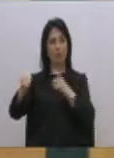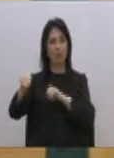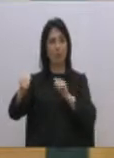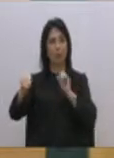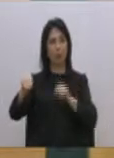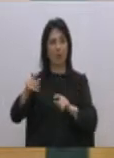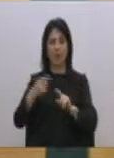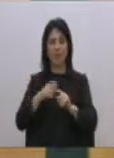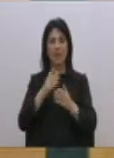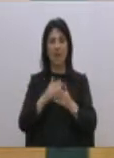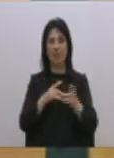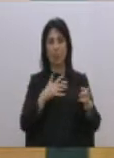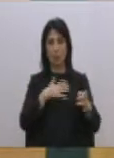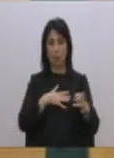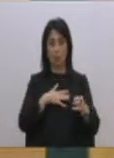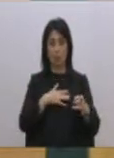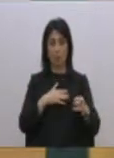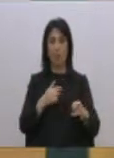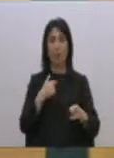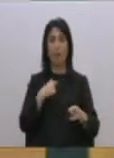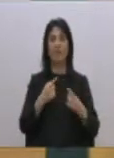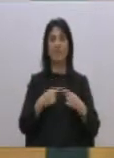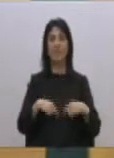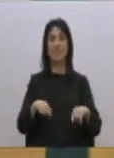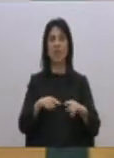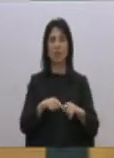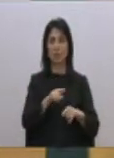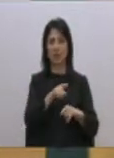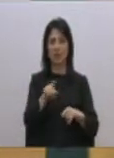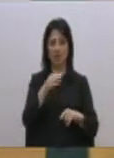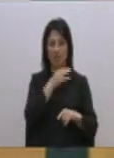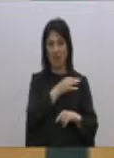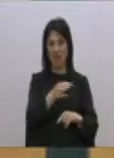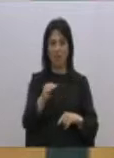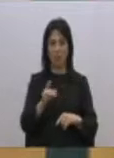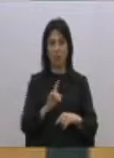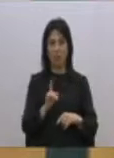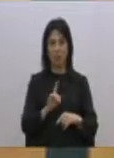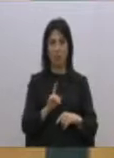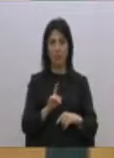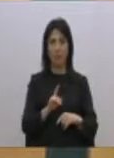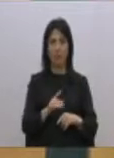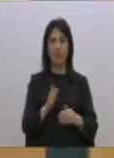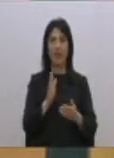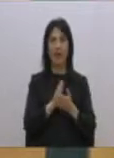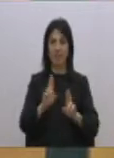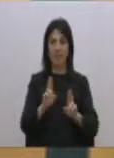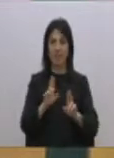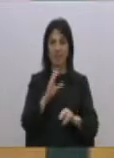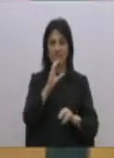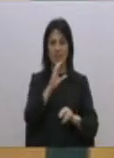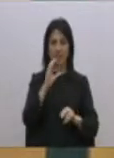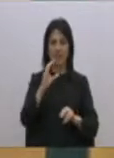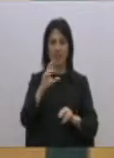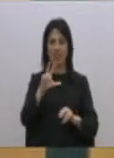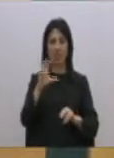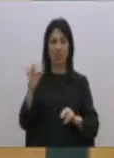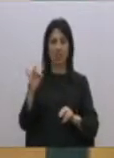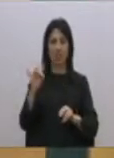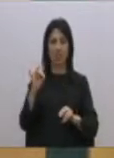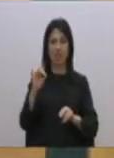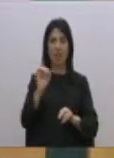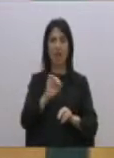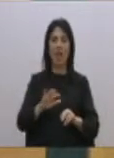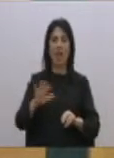ეს არის მისი წუხილი. ეხლა მე ჩვენ საზოგადოებასთან თქვენ გეტყვით რომ Arseu și Samis standarde de Arseus, Europis